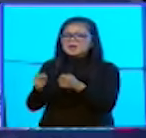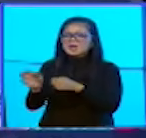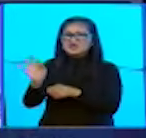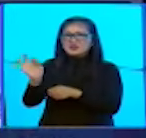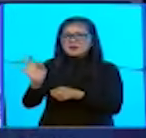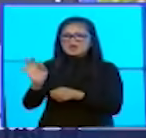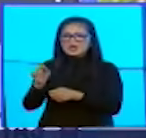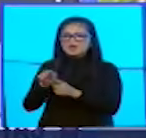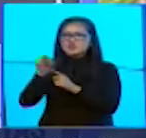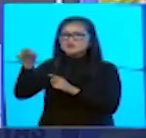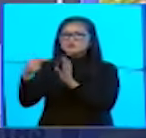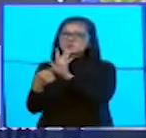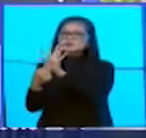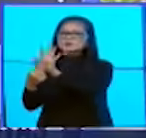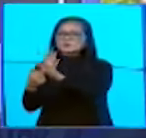kita terkendali.